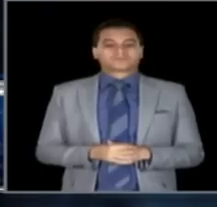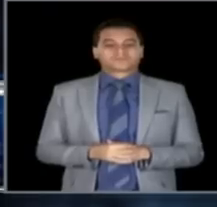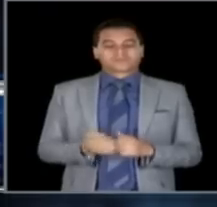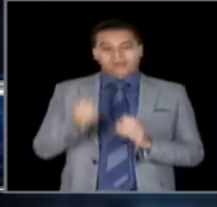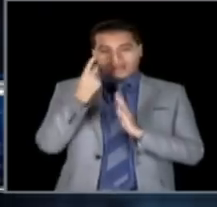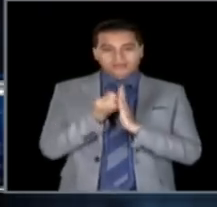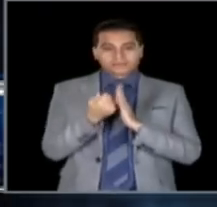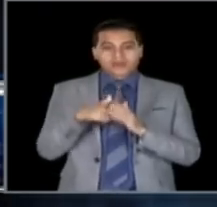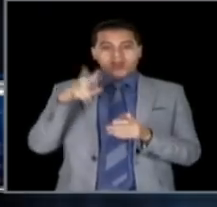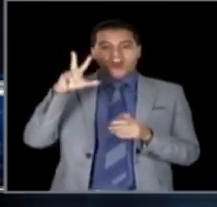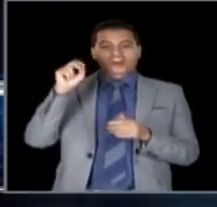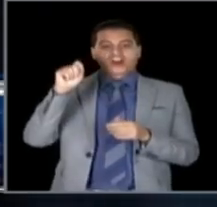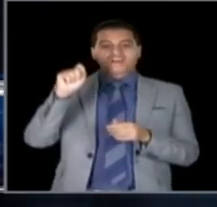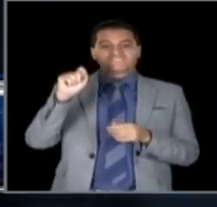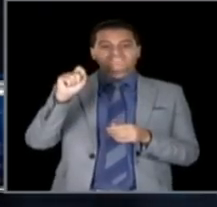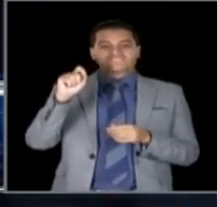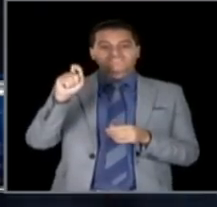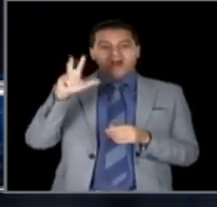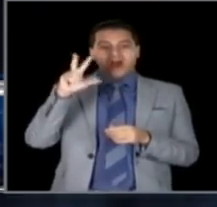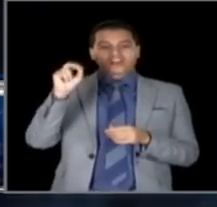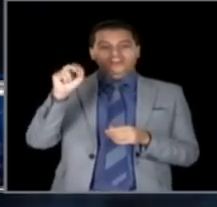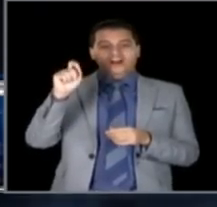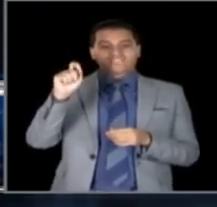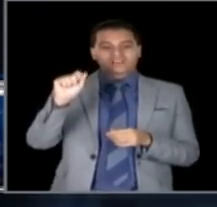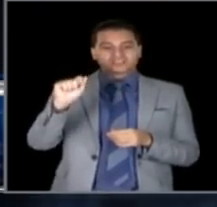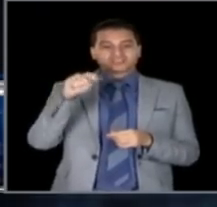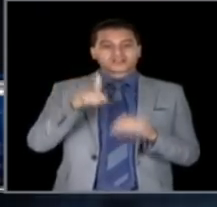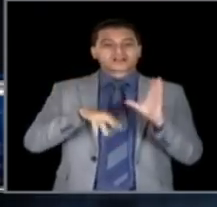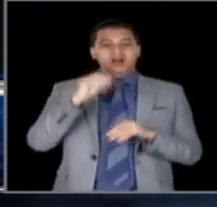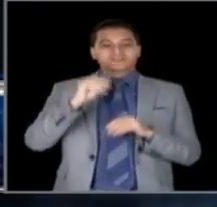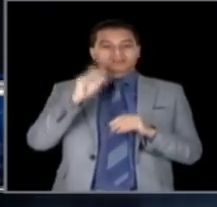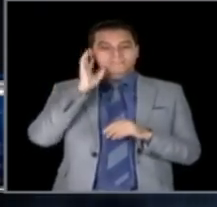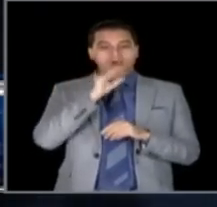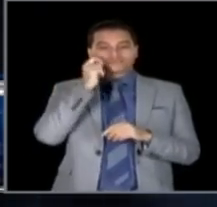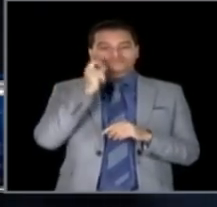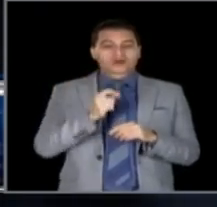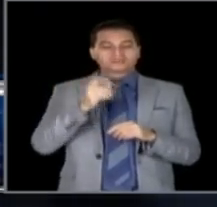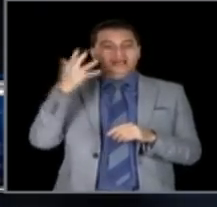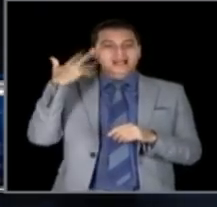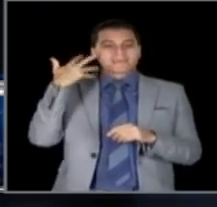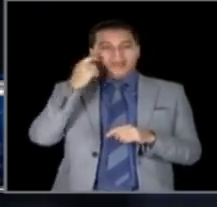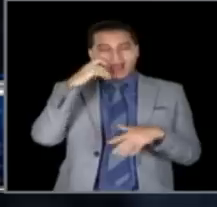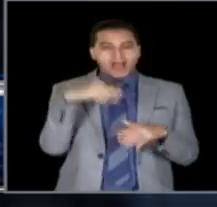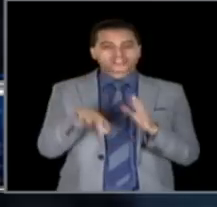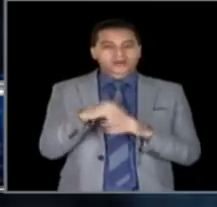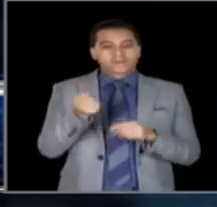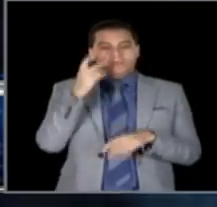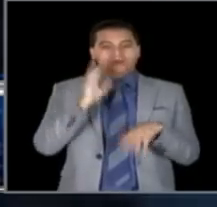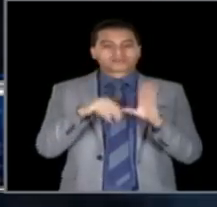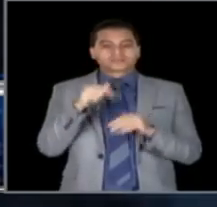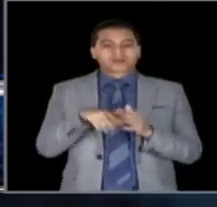أدب القفص هي مجموعة قصصية لأديب ليبي معاصر، فمن هو؟